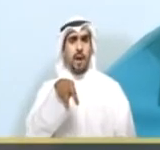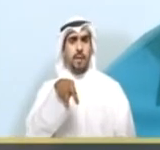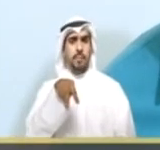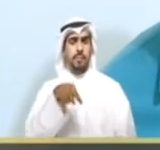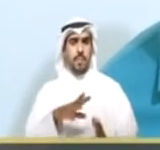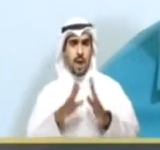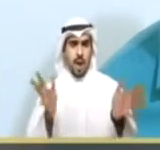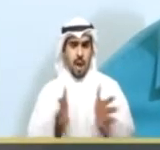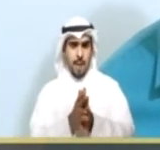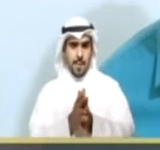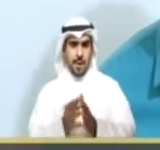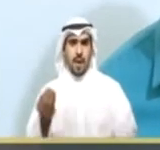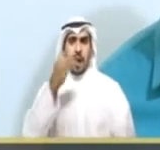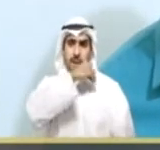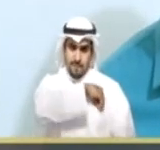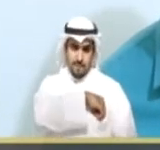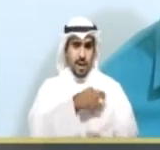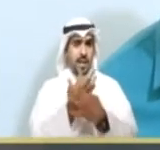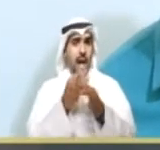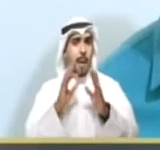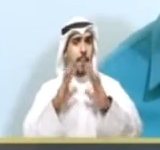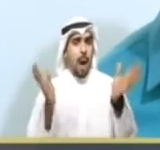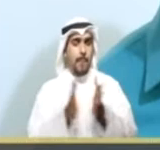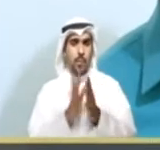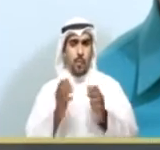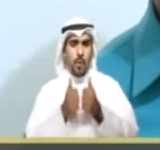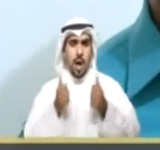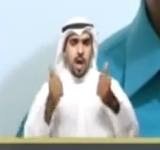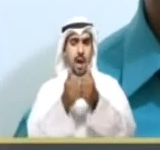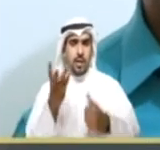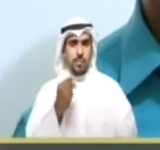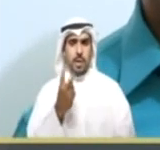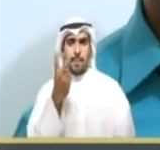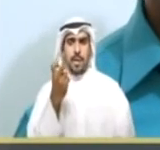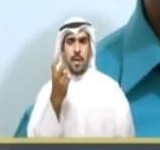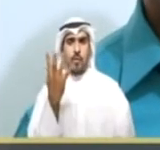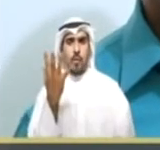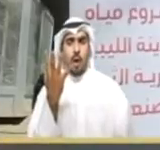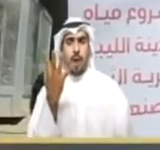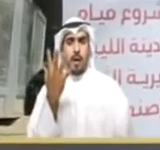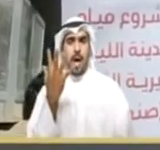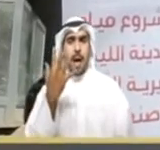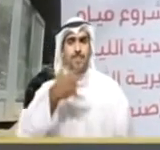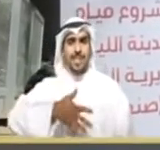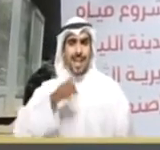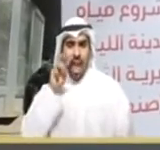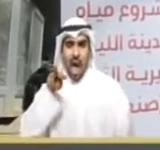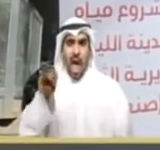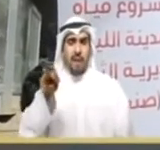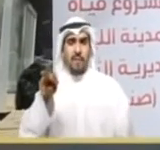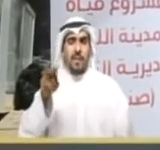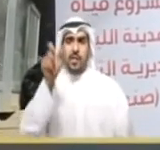تم الاستفادة من عدد المستفيدين من هذا المشروع ما يقارب عن 250 ألف نسمة. يبقى دور